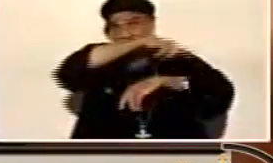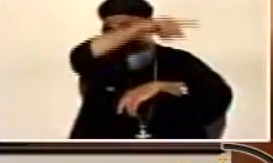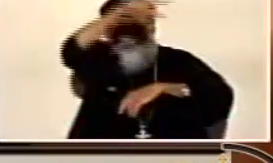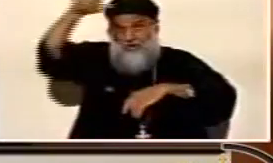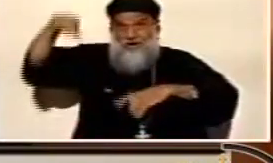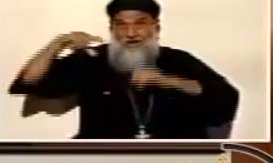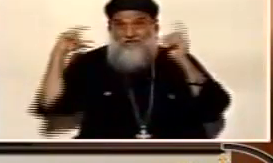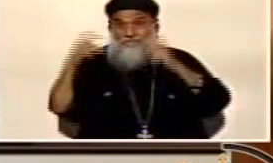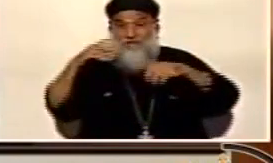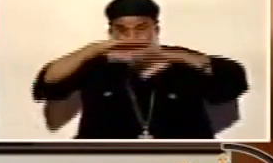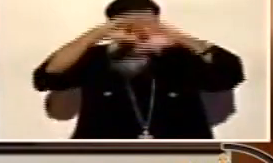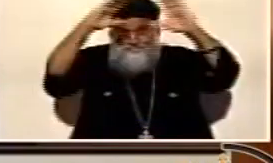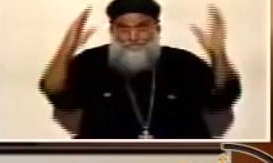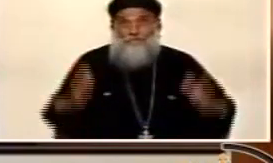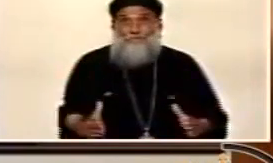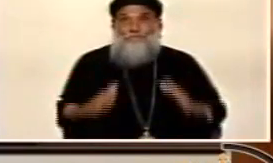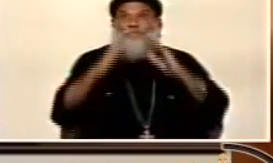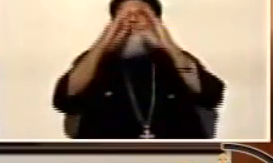احنا